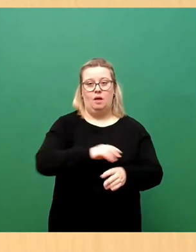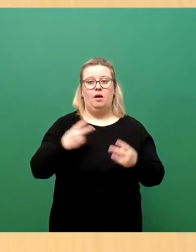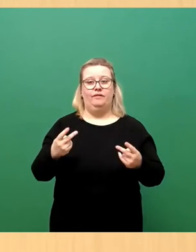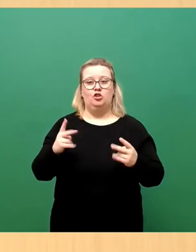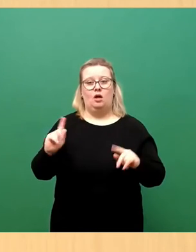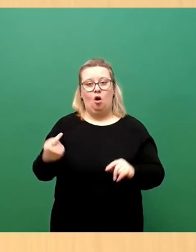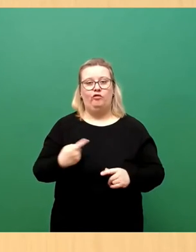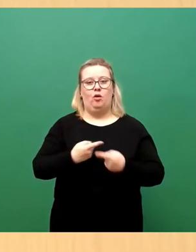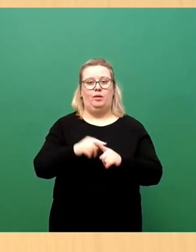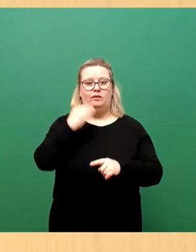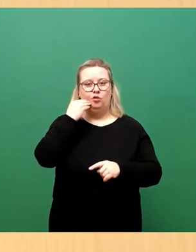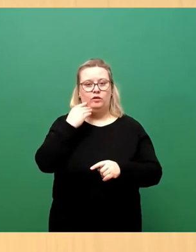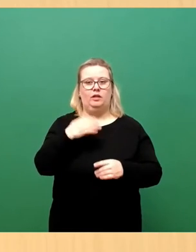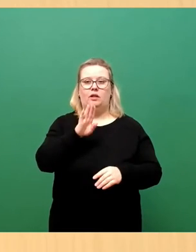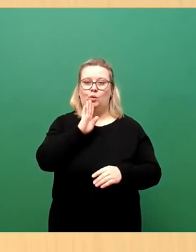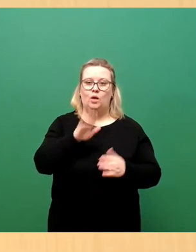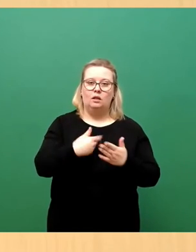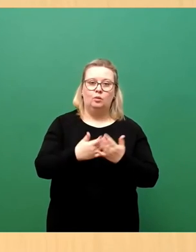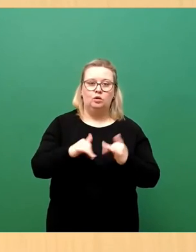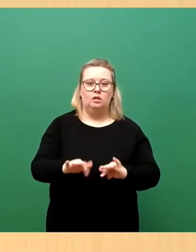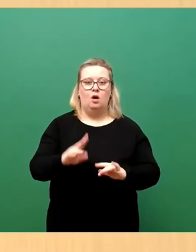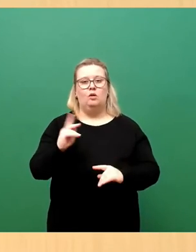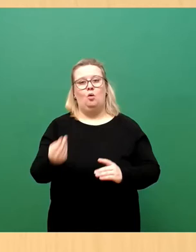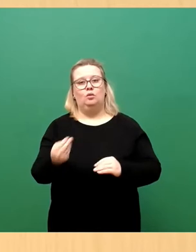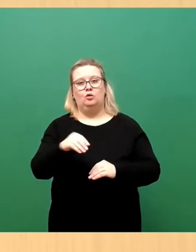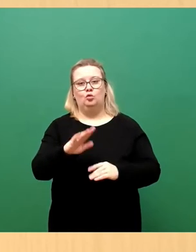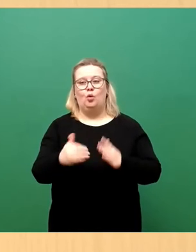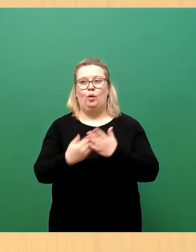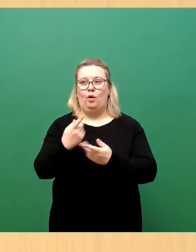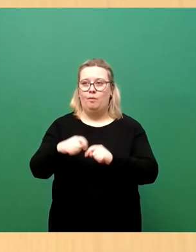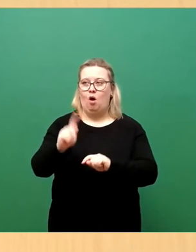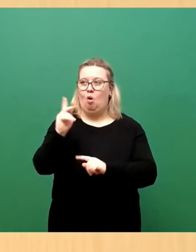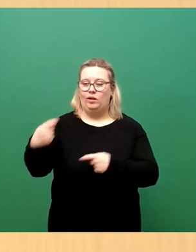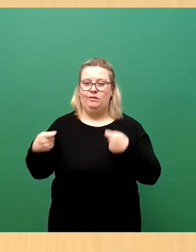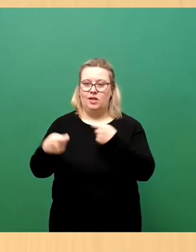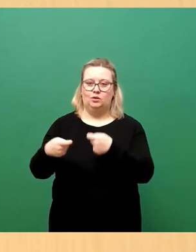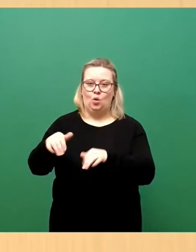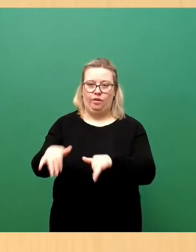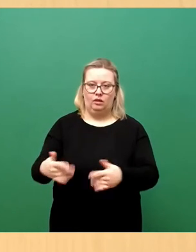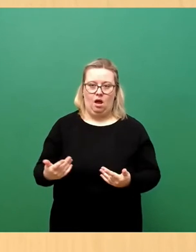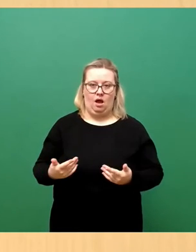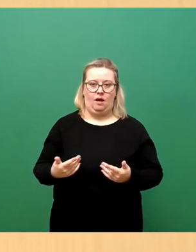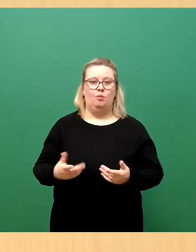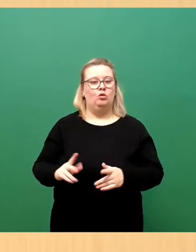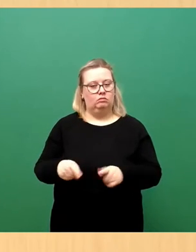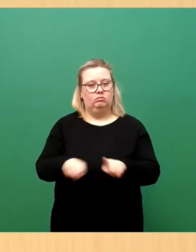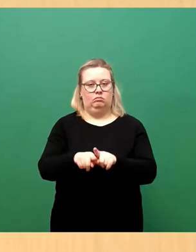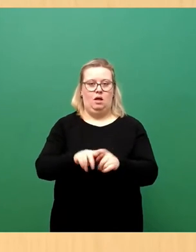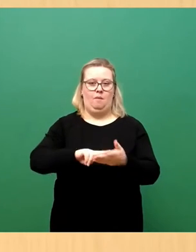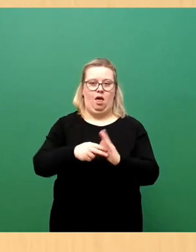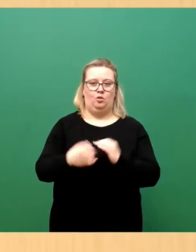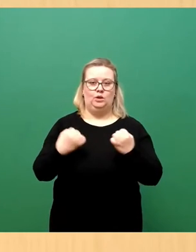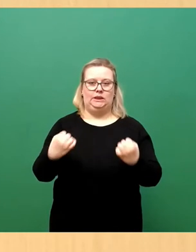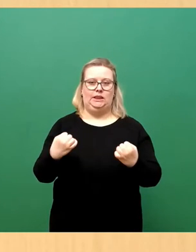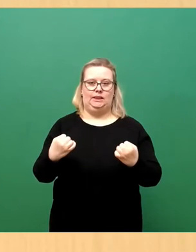Mietwohnungen mit ausreichend Angebot gibt und weiterhin genug Neubau durch Investoren erfolgt. Das Ganze mit der entsprechenden Planungssicherheit. Und